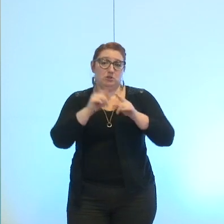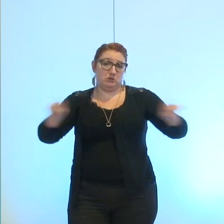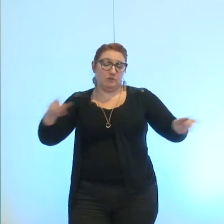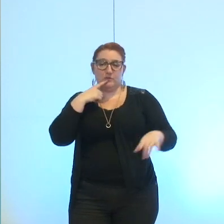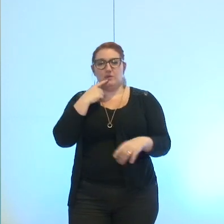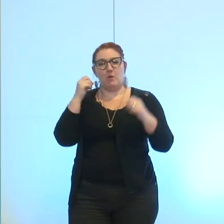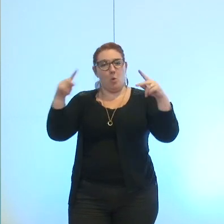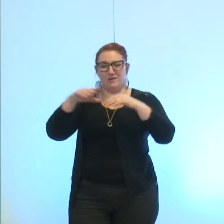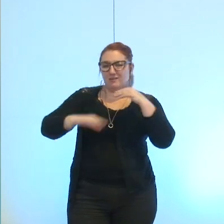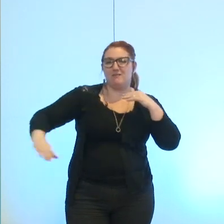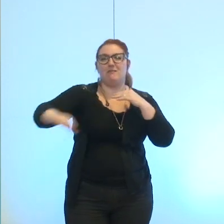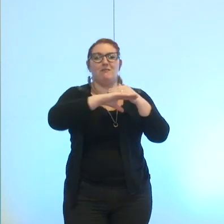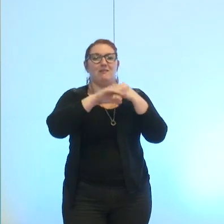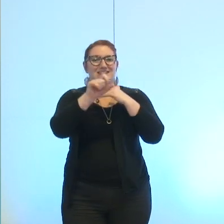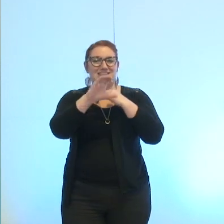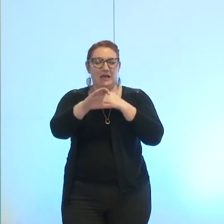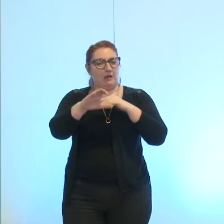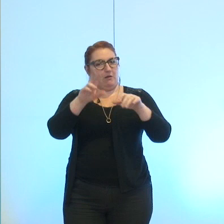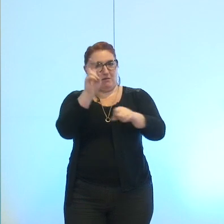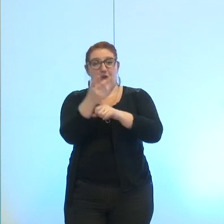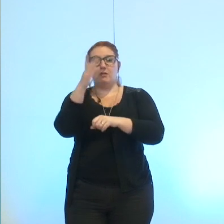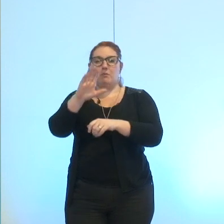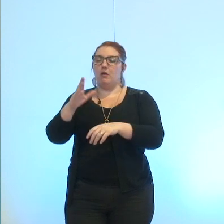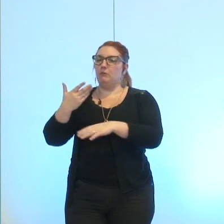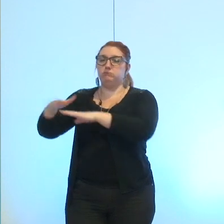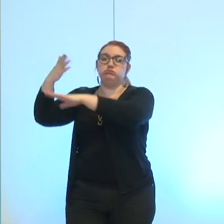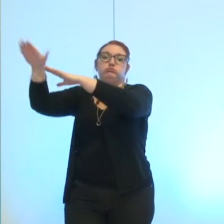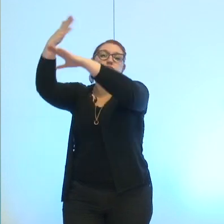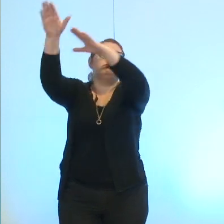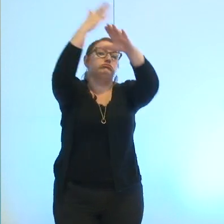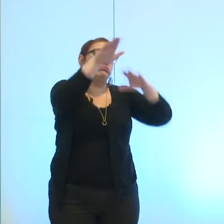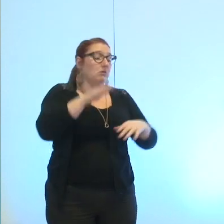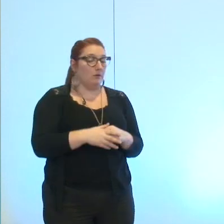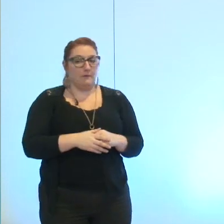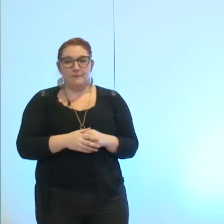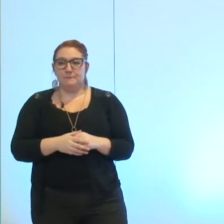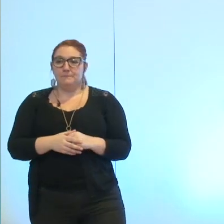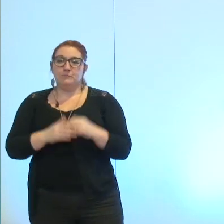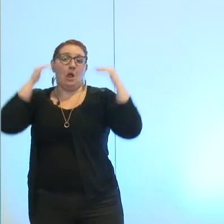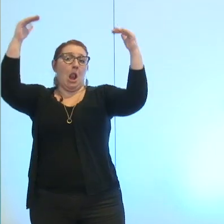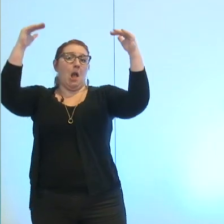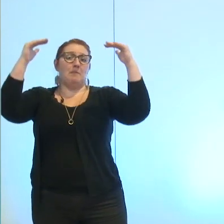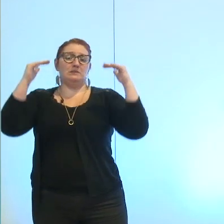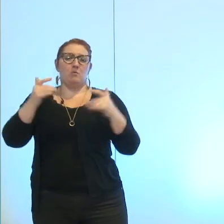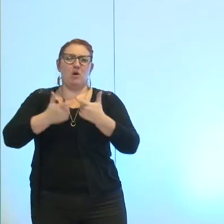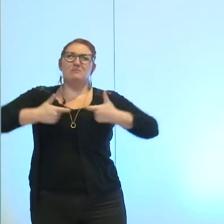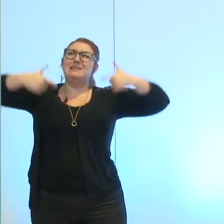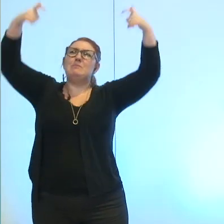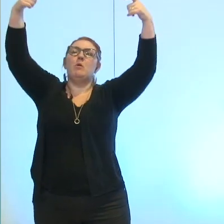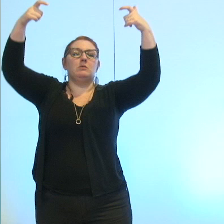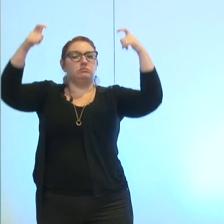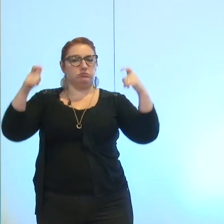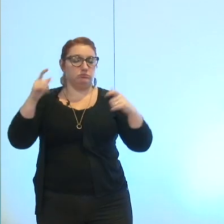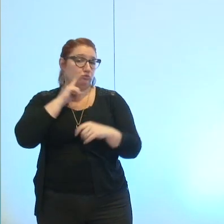reste du terrain l'abaissement des hauteurs des constructions dans certains secteurs pourquoi pas à condition de ne pas